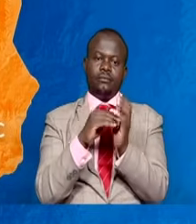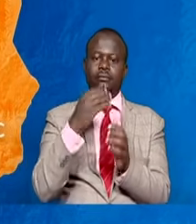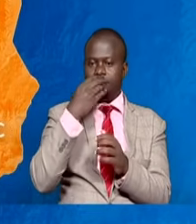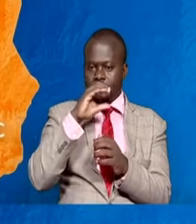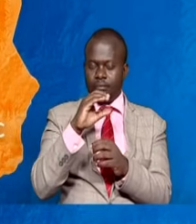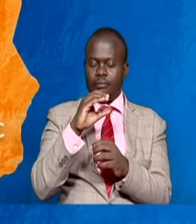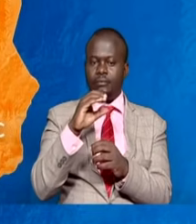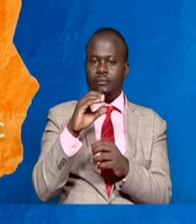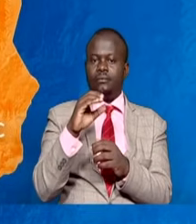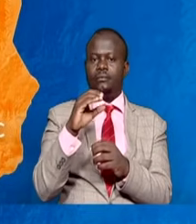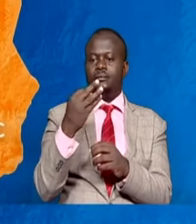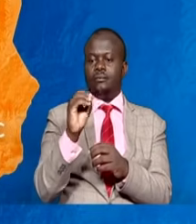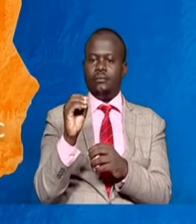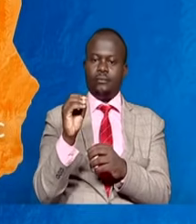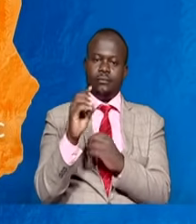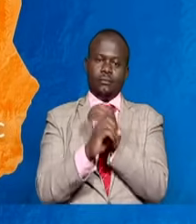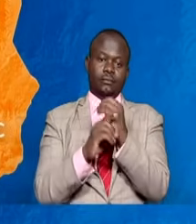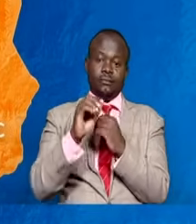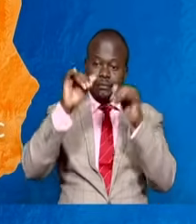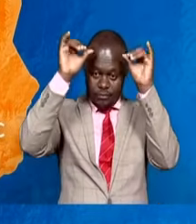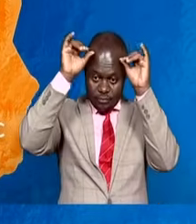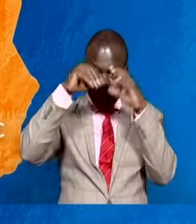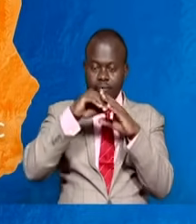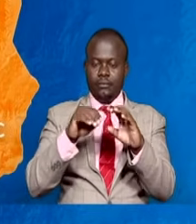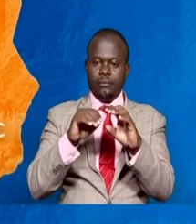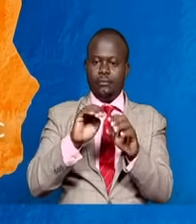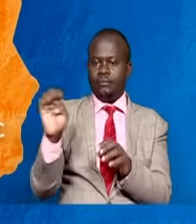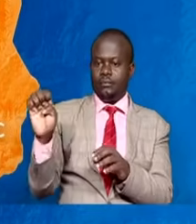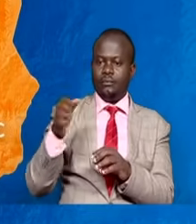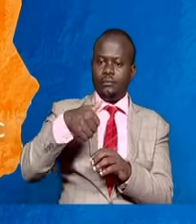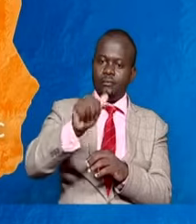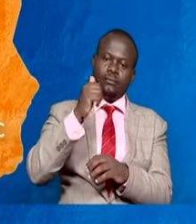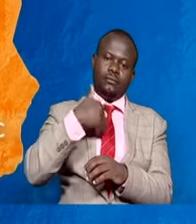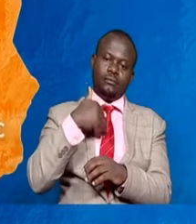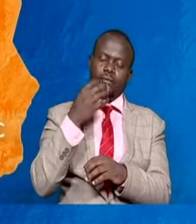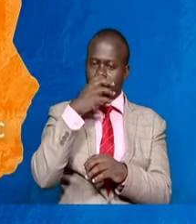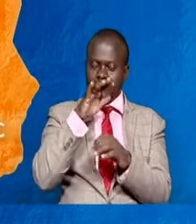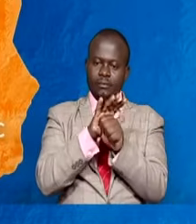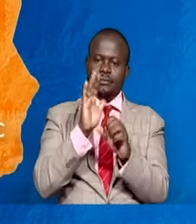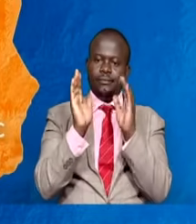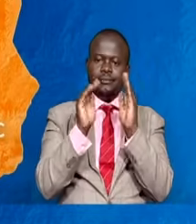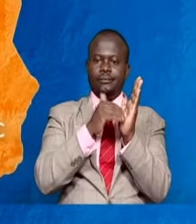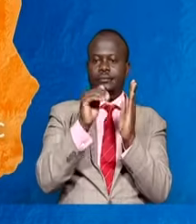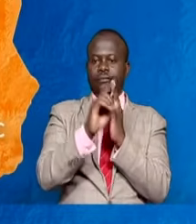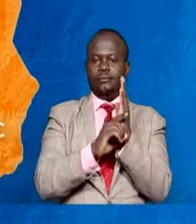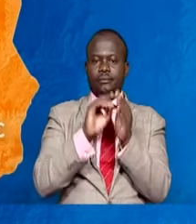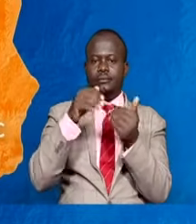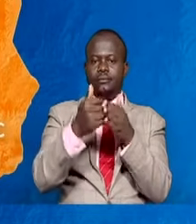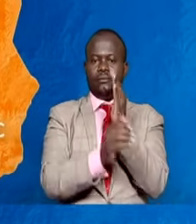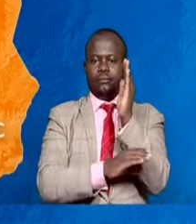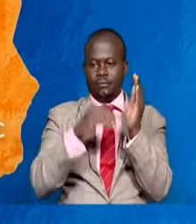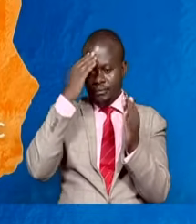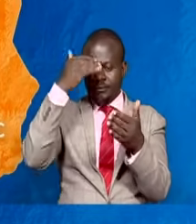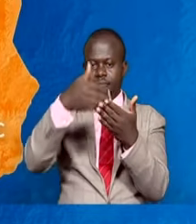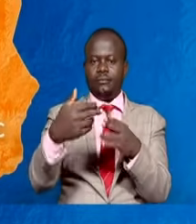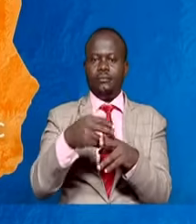Celsius 30 karere ka Nyagatare mu ntara y'uburasirazuba nibwo karere kazaba gashyushye ugereranyije n'utundi turere mu gihugu kuko kazagera ku gipimo